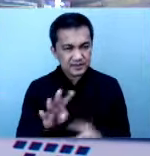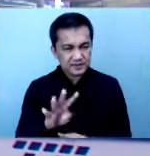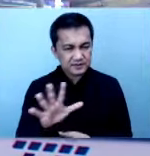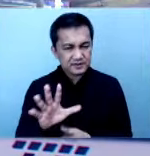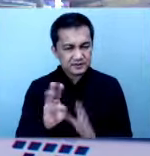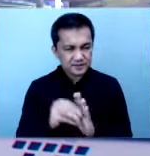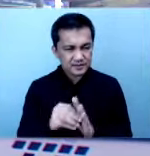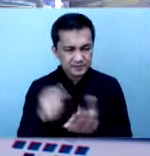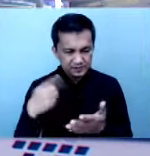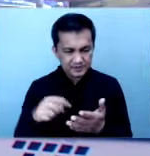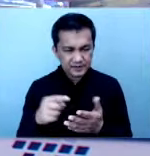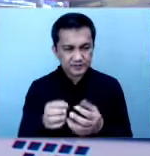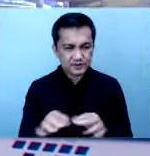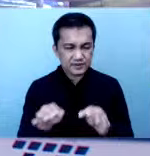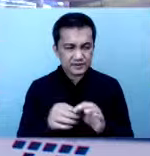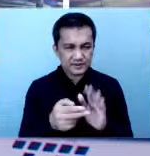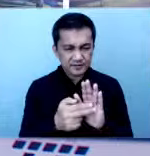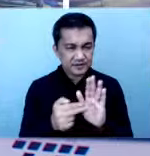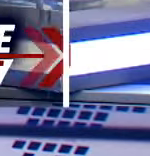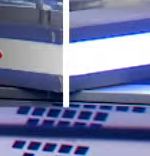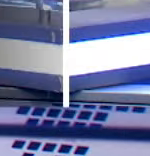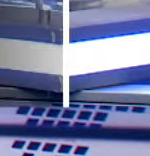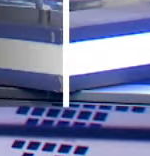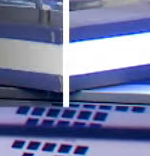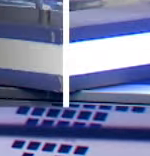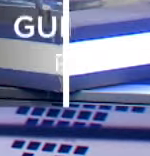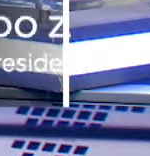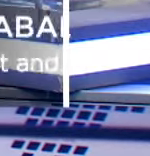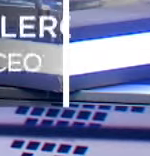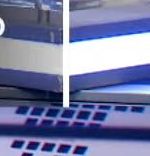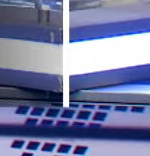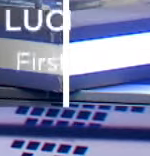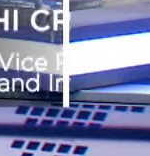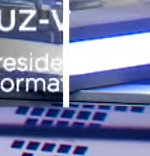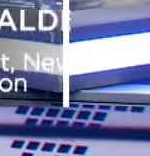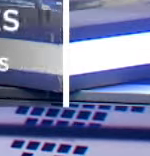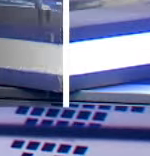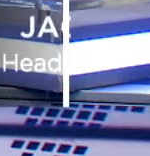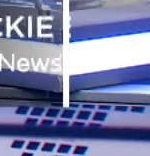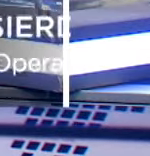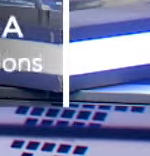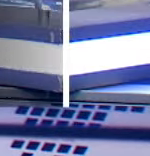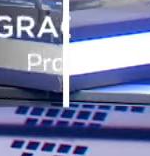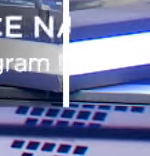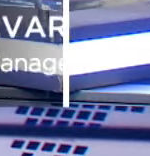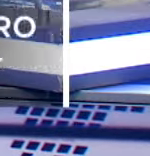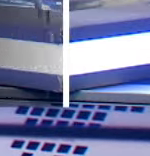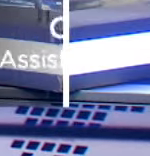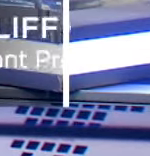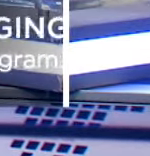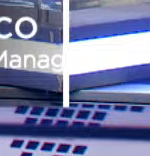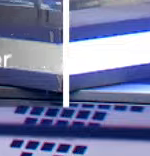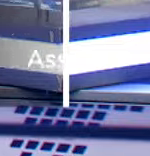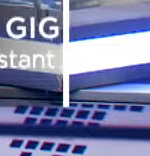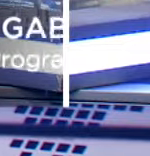pag-imayos malagang headlines. Balitaan at diskusyon para sa paghubog ng matalinong opinion. Kami yung kasangga sa pagbabalita. Sa ngalan ni